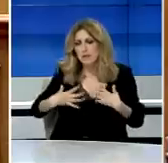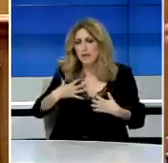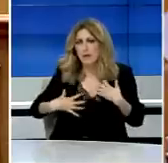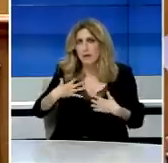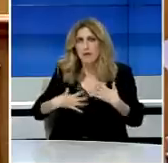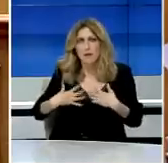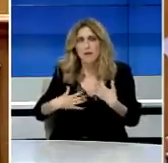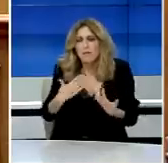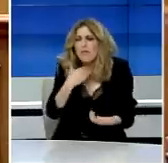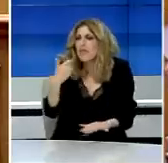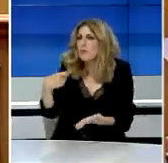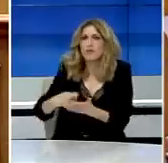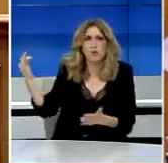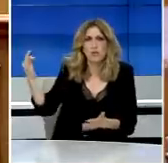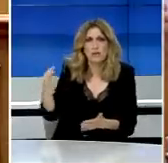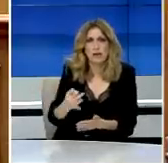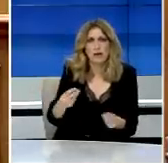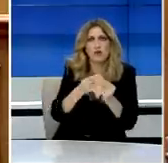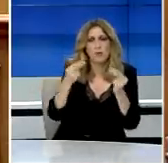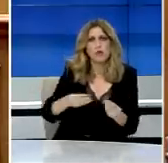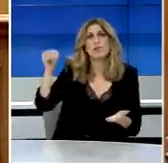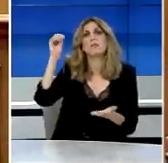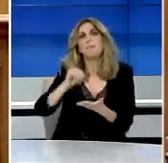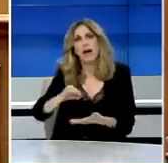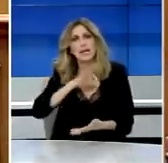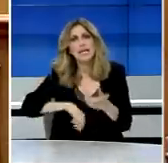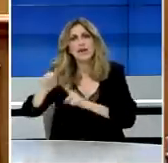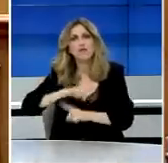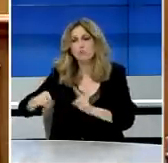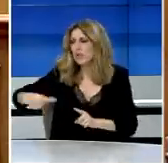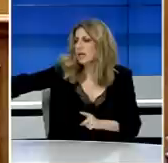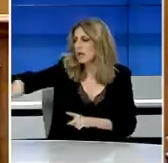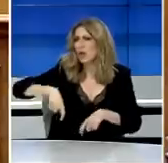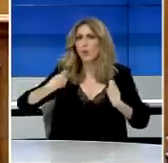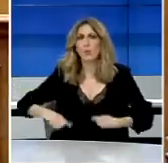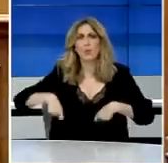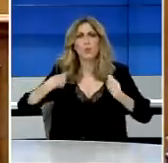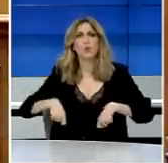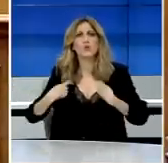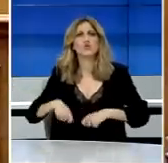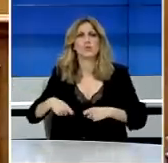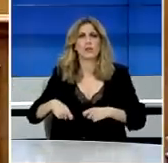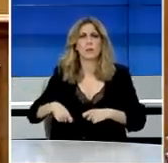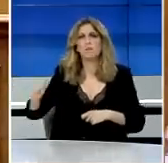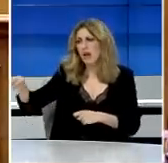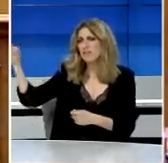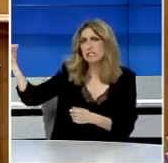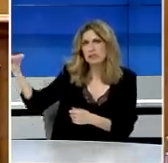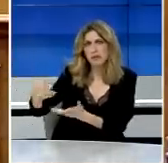τους έχοντες και κατέχοντες. Πάλι ευνοεί αυτούς που ευνοήσατε με το που ήρθατε στην κυβέρνηση, μειώνοντας τη φορολογία των κερδών.